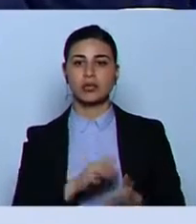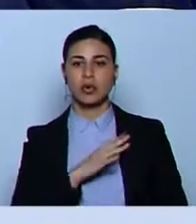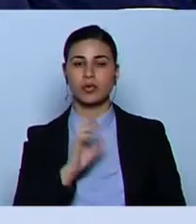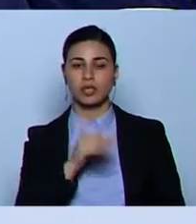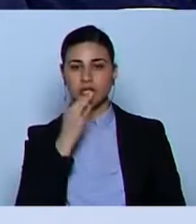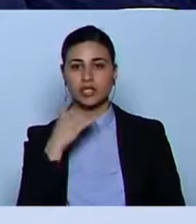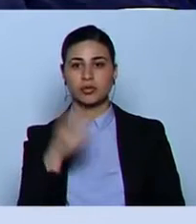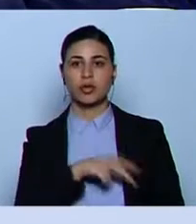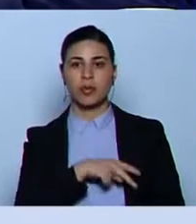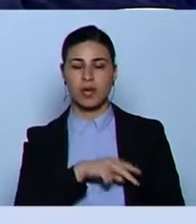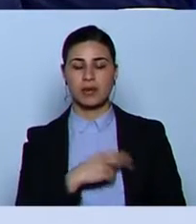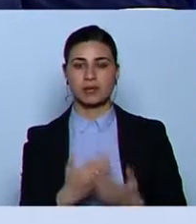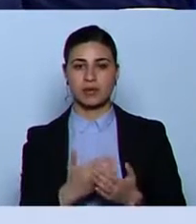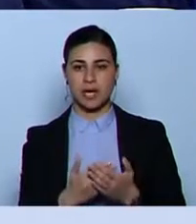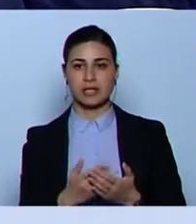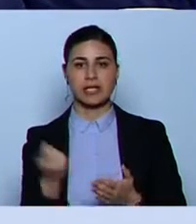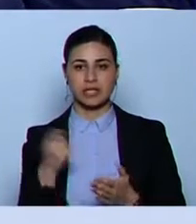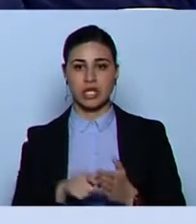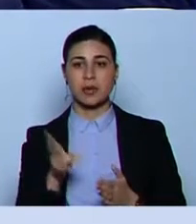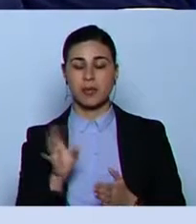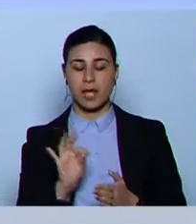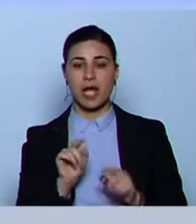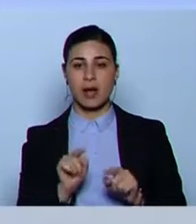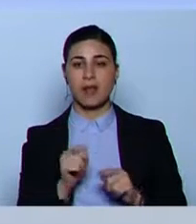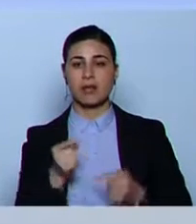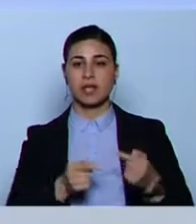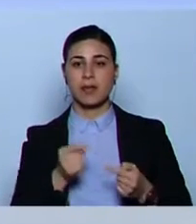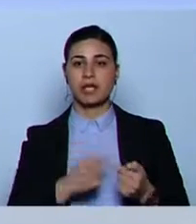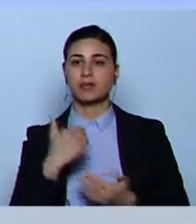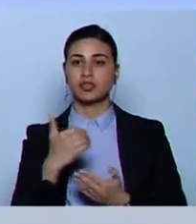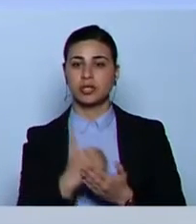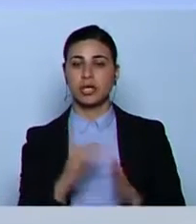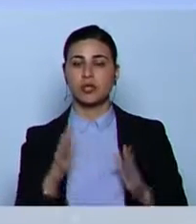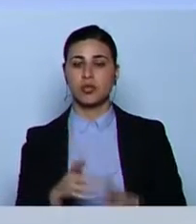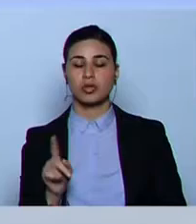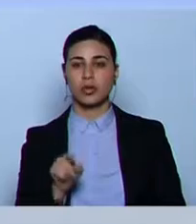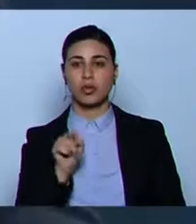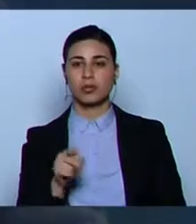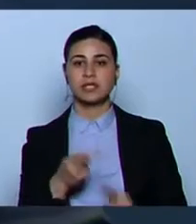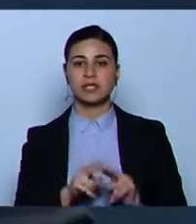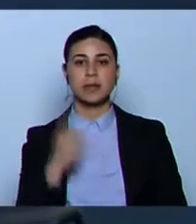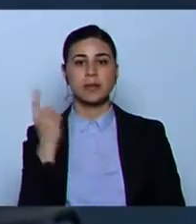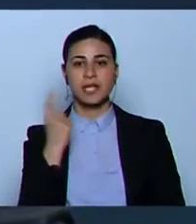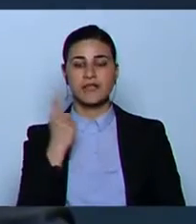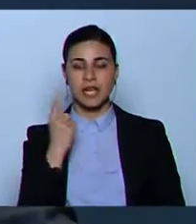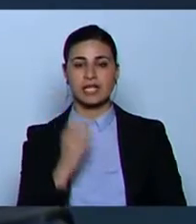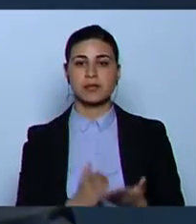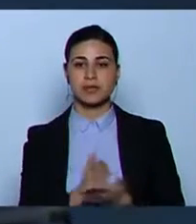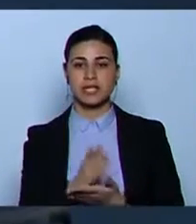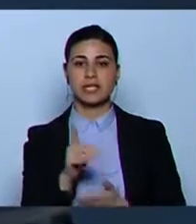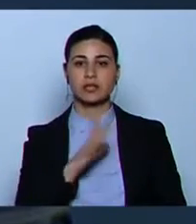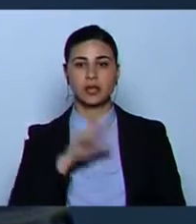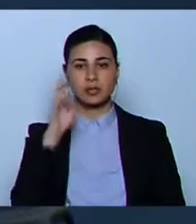შემდგომ პარლამენტს თქვა დაეჭიხა, ხო? მაგრამ აი ამ დებატების შედეგად მოხდა ის, რომ ის პირველადი სტრატეგია, რომელიც